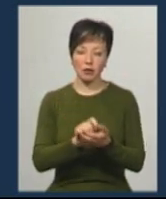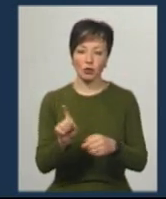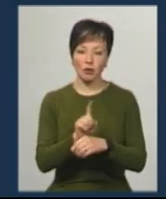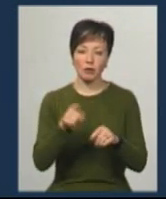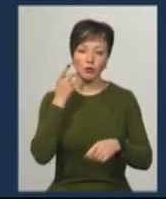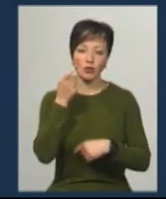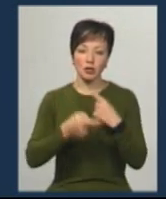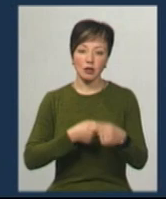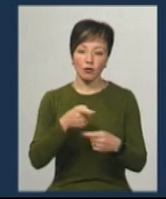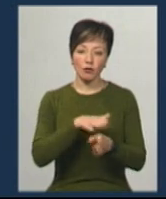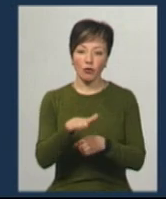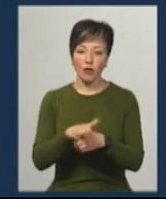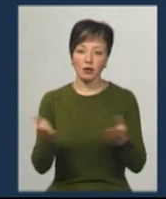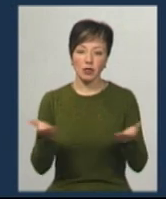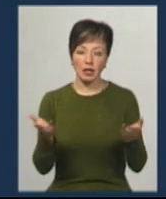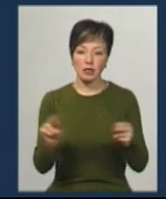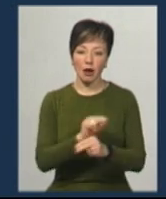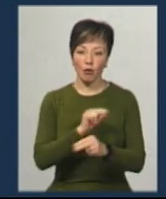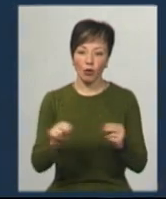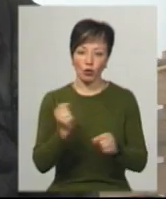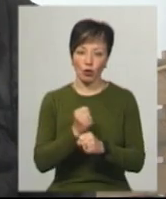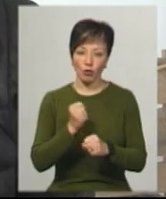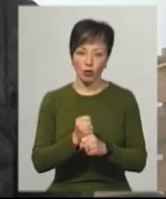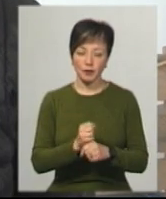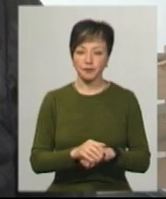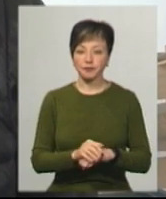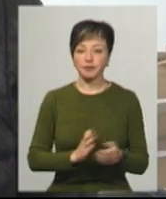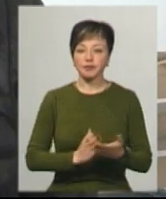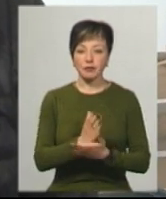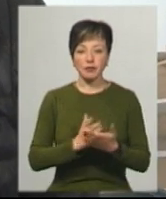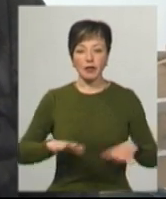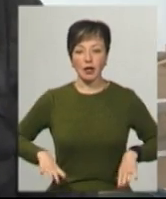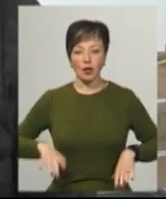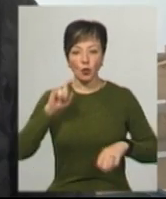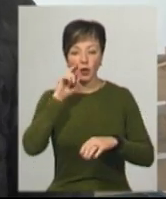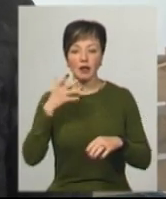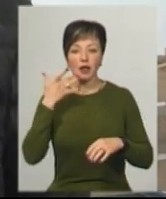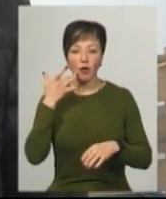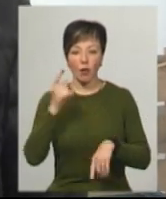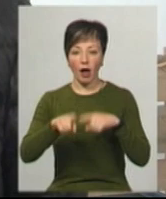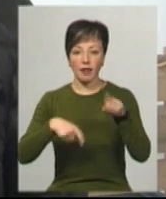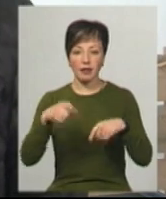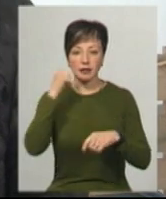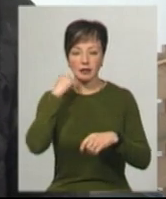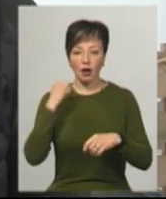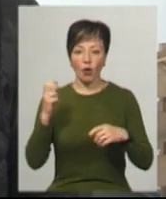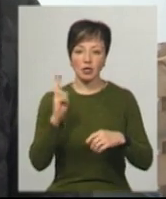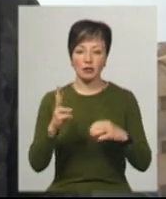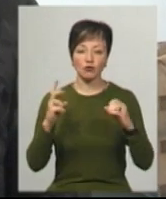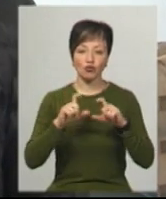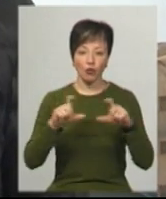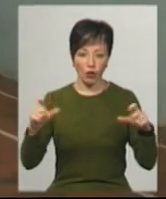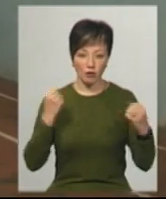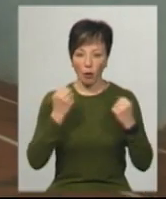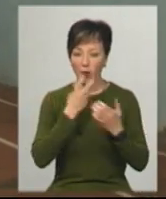там постійно відбуваються якісь ремонтні роботи. Заслужений тренер України з легкої атлетики Старокостянтинівської ДЮ США Володимир Гоняк